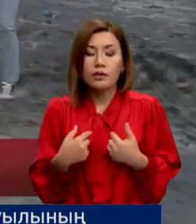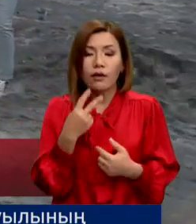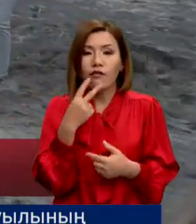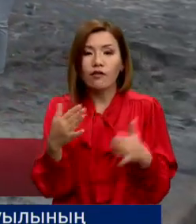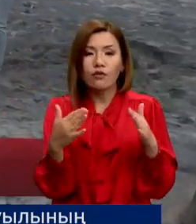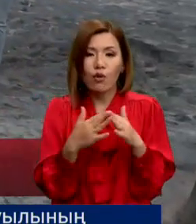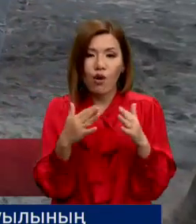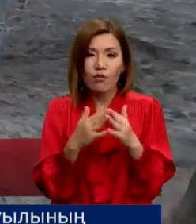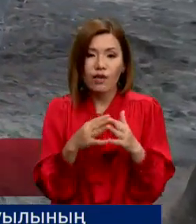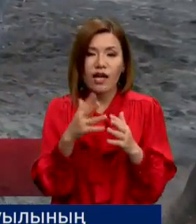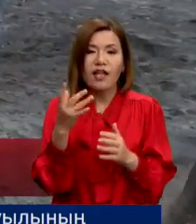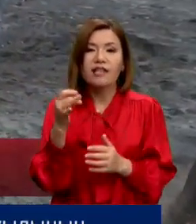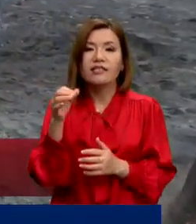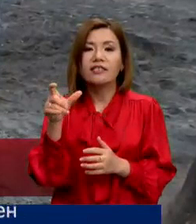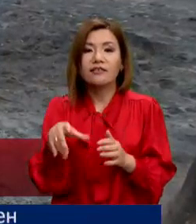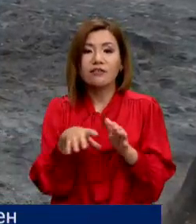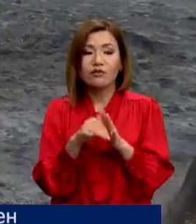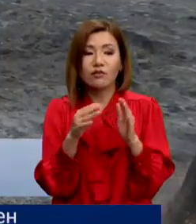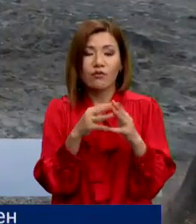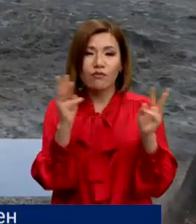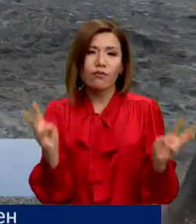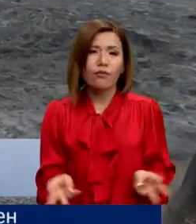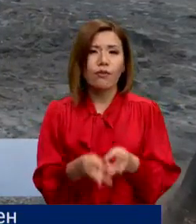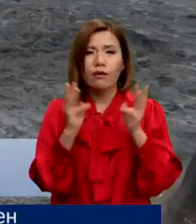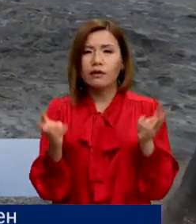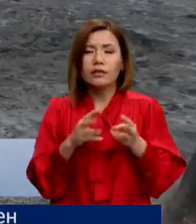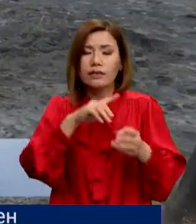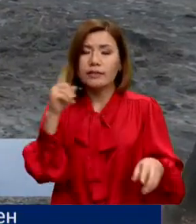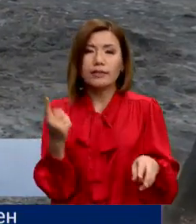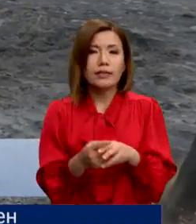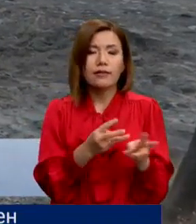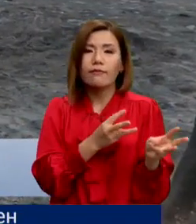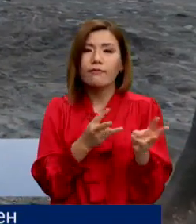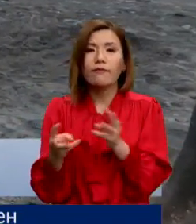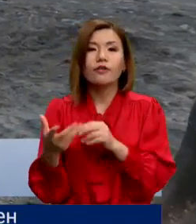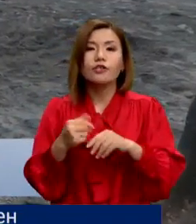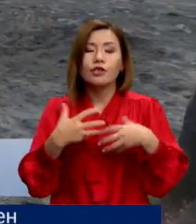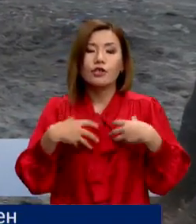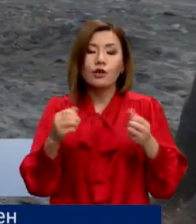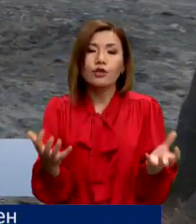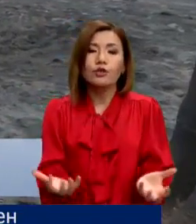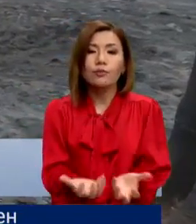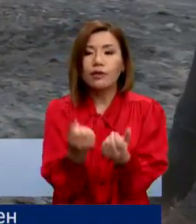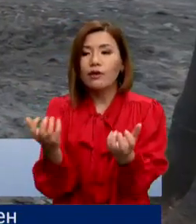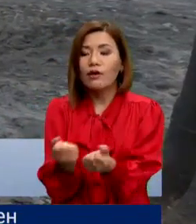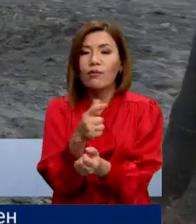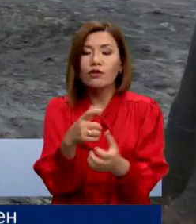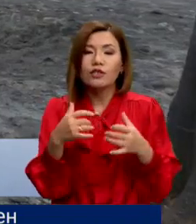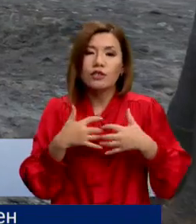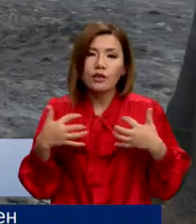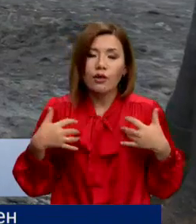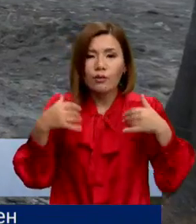домик лесника. Пожар начался с такой силой, что спасти домашний скот не